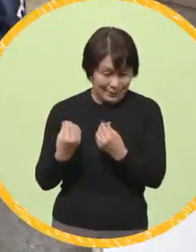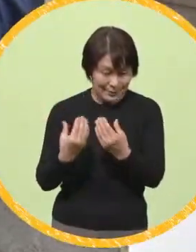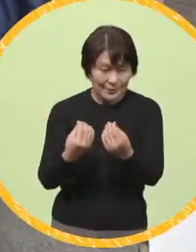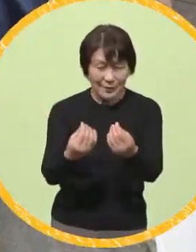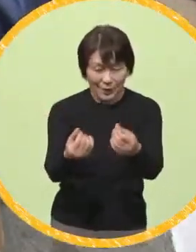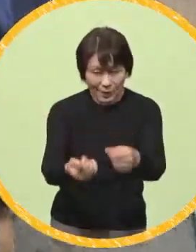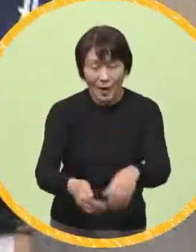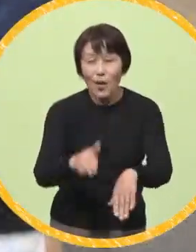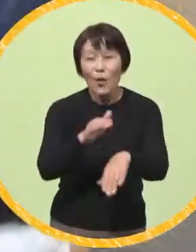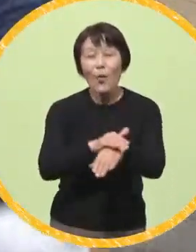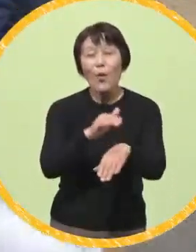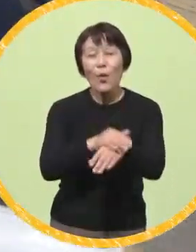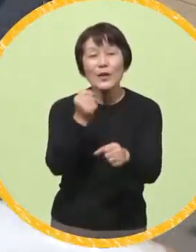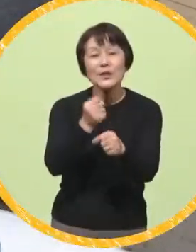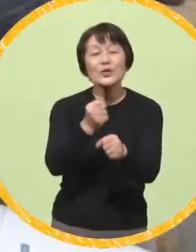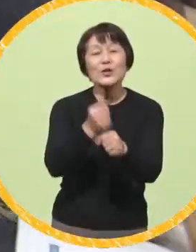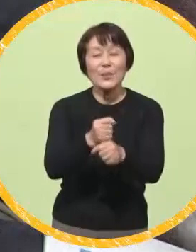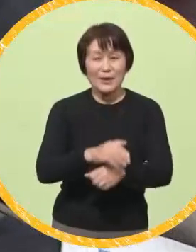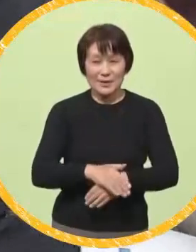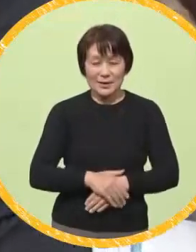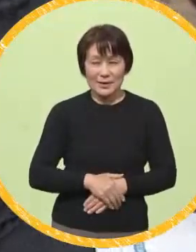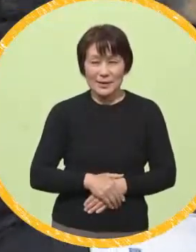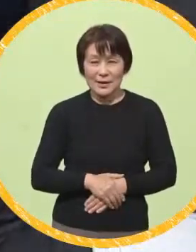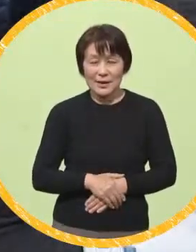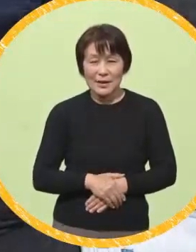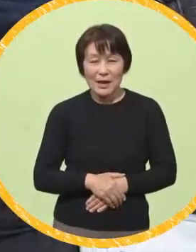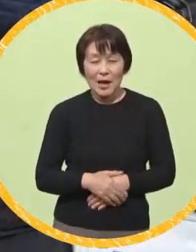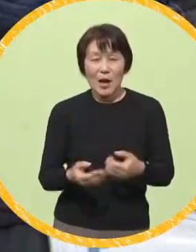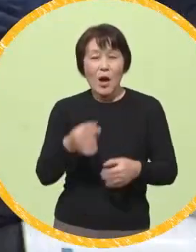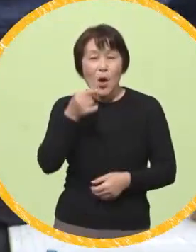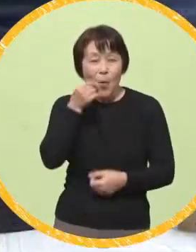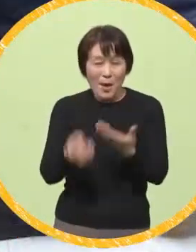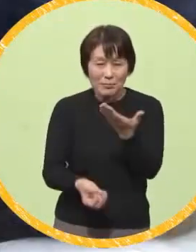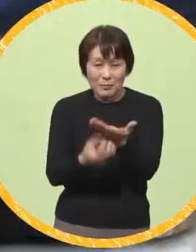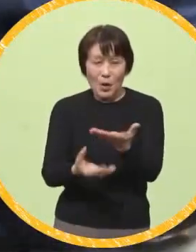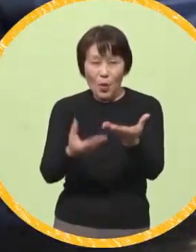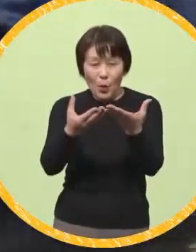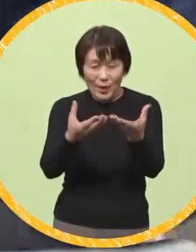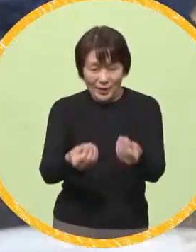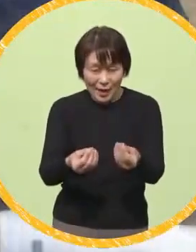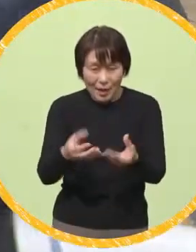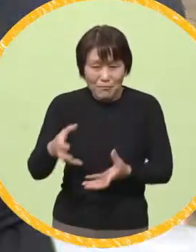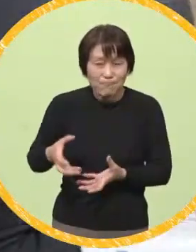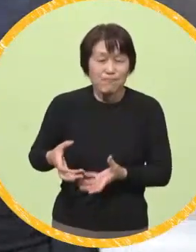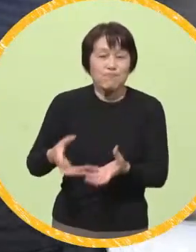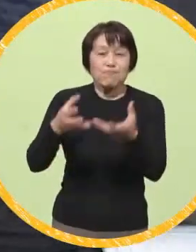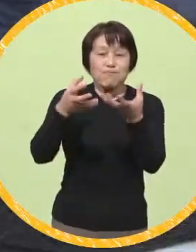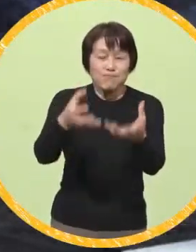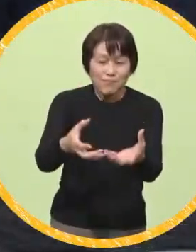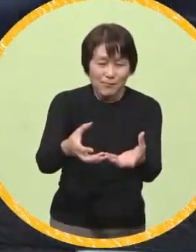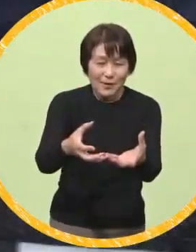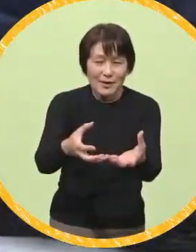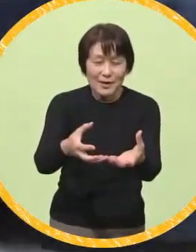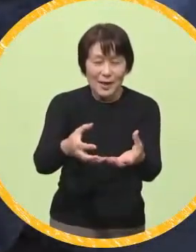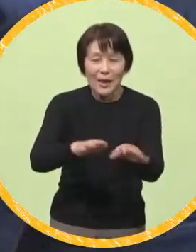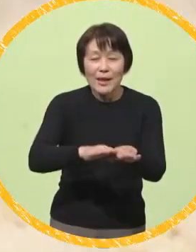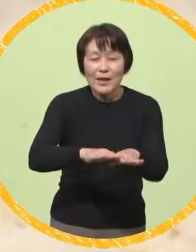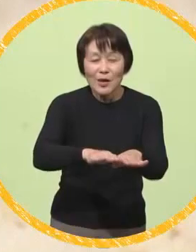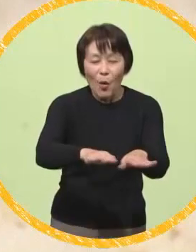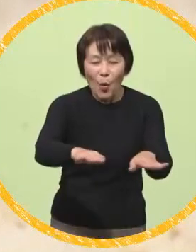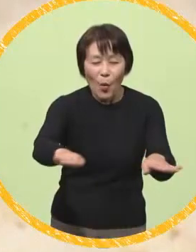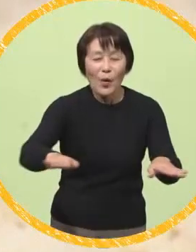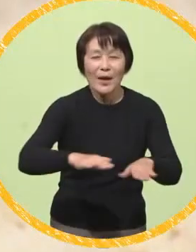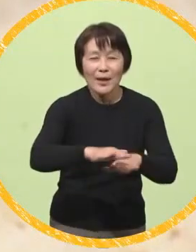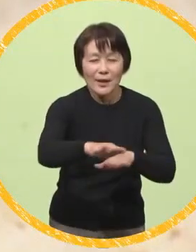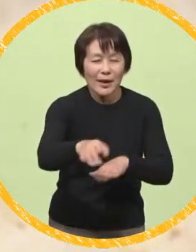酒造りをされてるということなんです。で、炊き上がったらこの酒米は手作業で運んでって、素手で広げてゆ